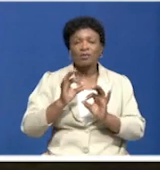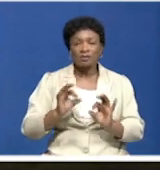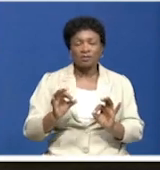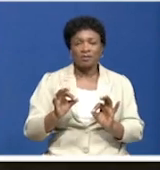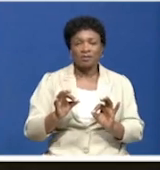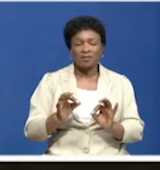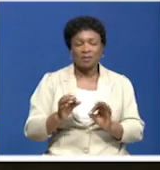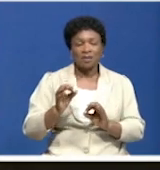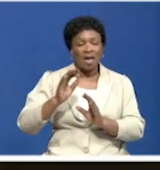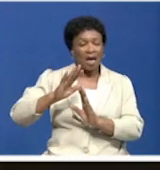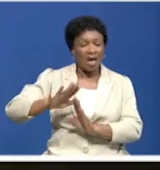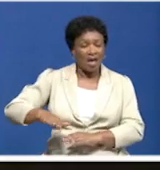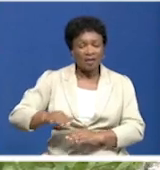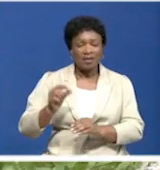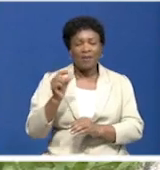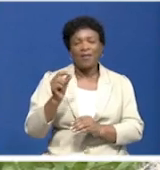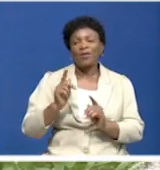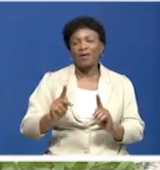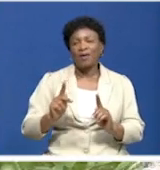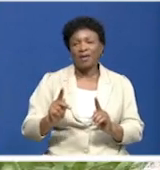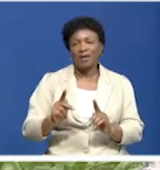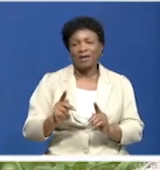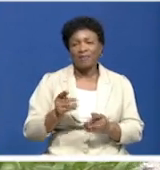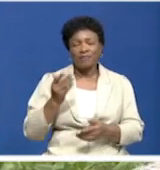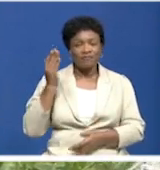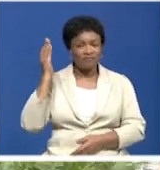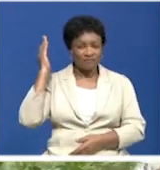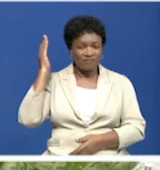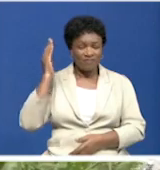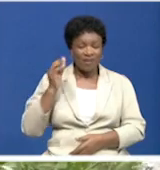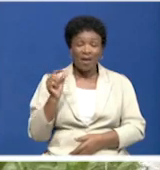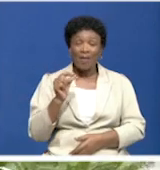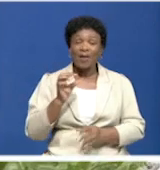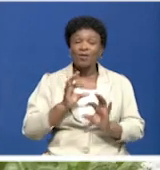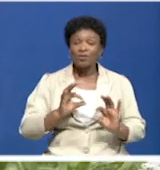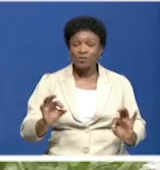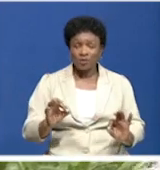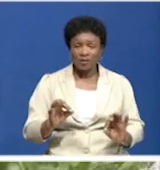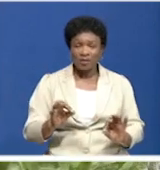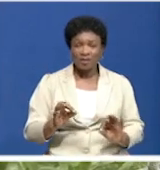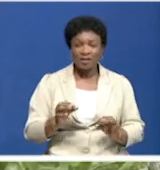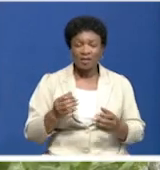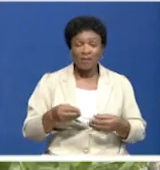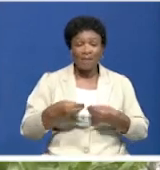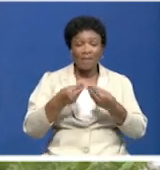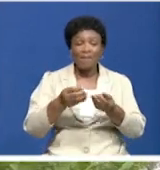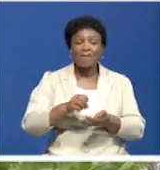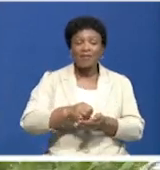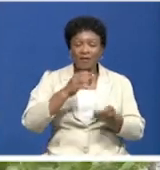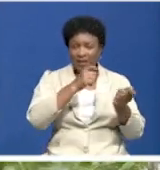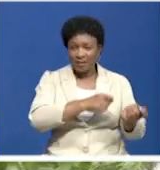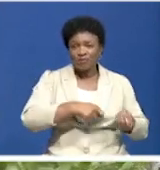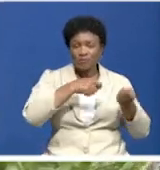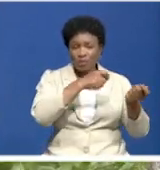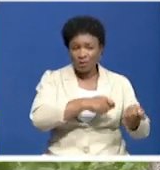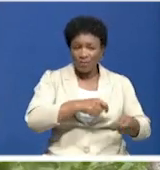ukubongwa EON F1 ni mbu Bora Ya nyanya EON F1 inae kump mk ima tija kip cha